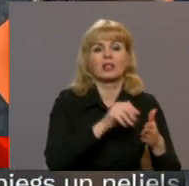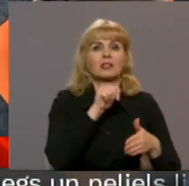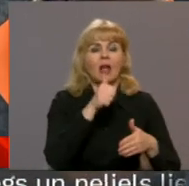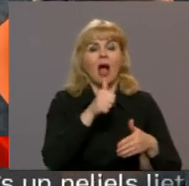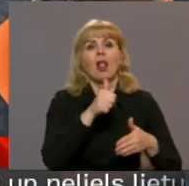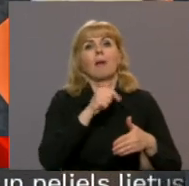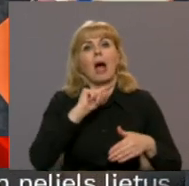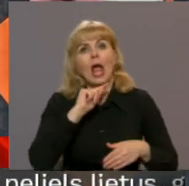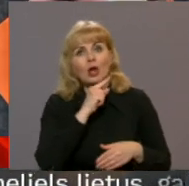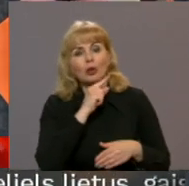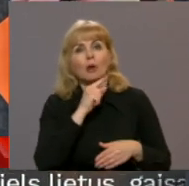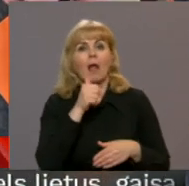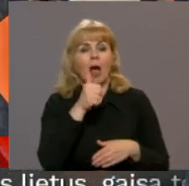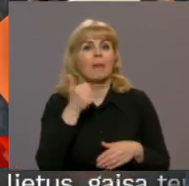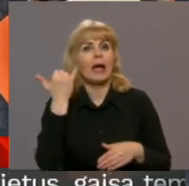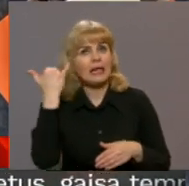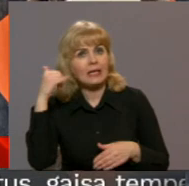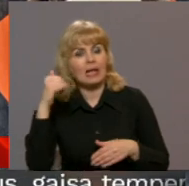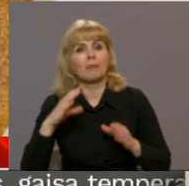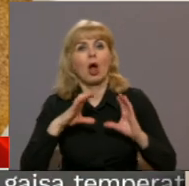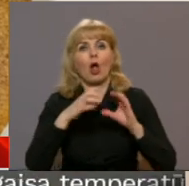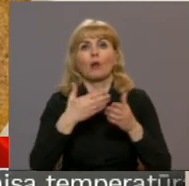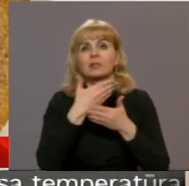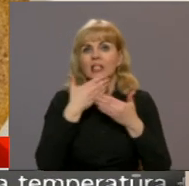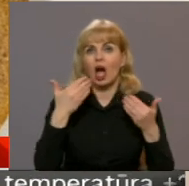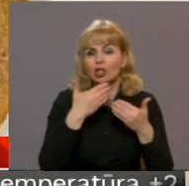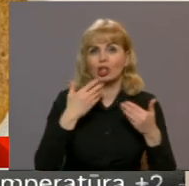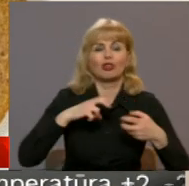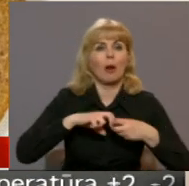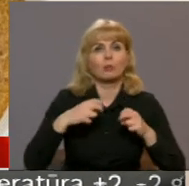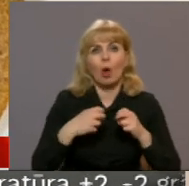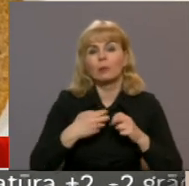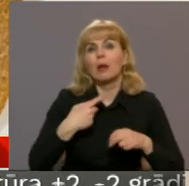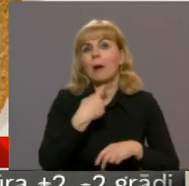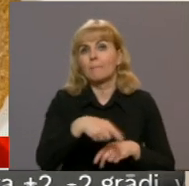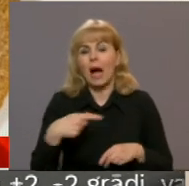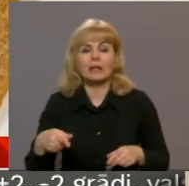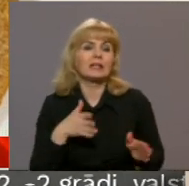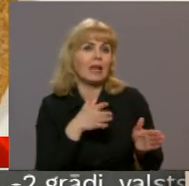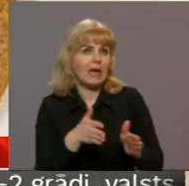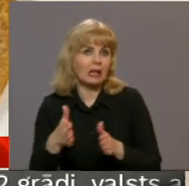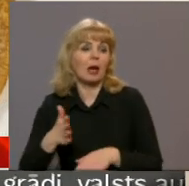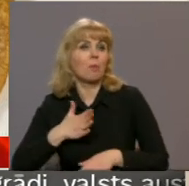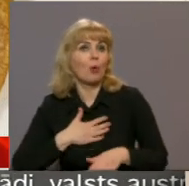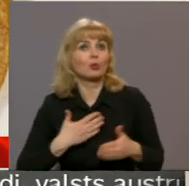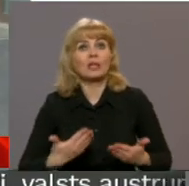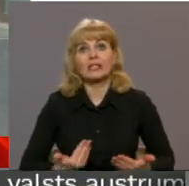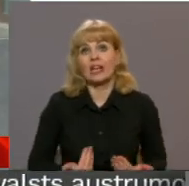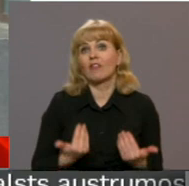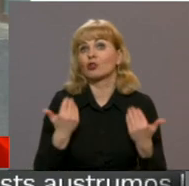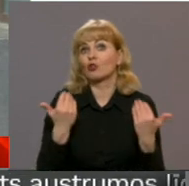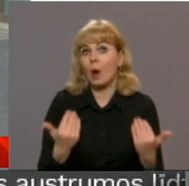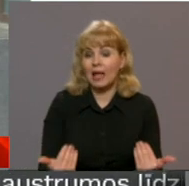ilgspējīgām idejām. Un, protams, arī globālās sasilšanas problēmas un visas pārējais arī ietekmē ļoti mūsu dzīvi šobrīd. Tāpēc